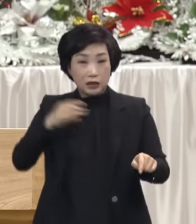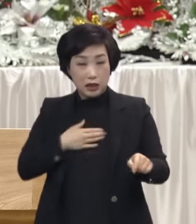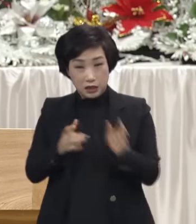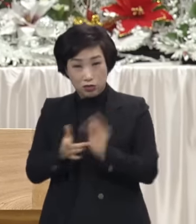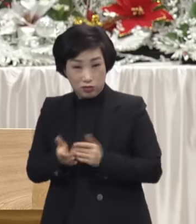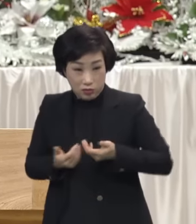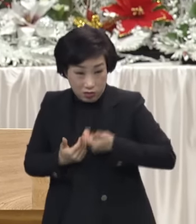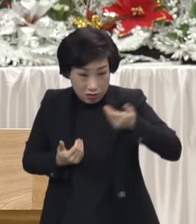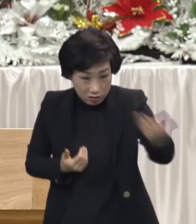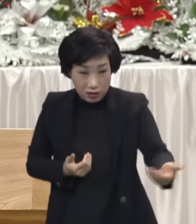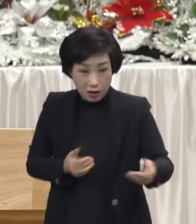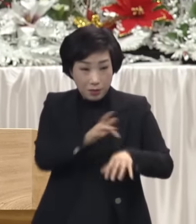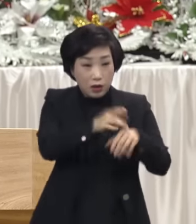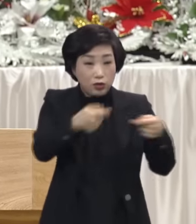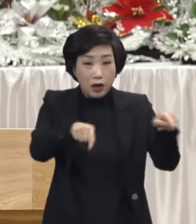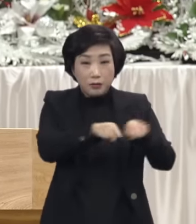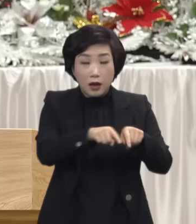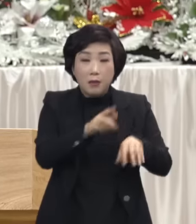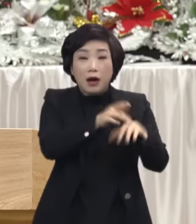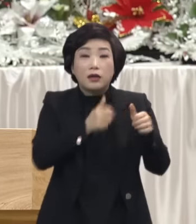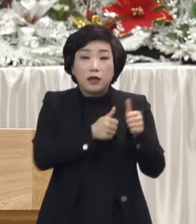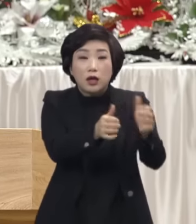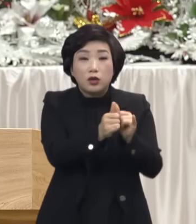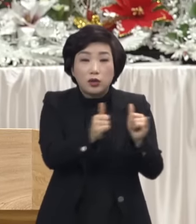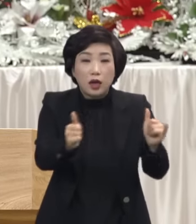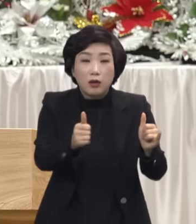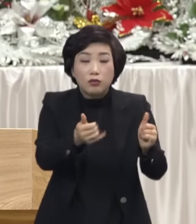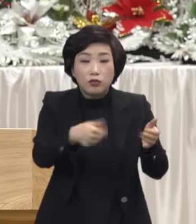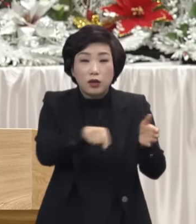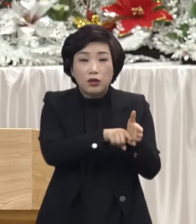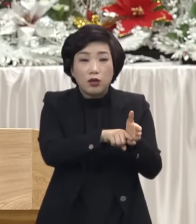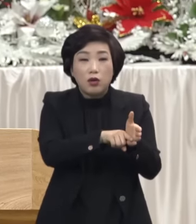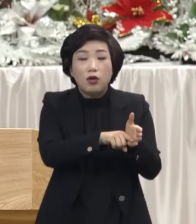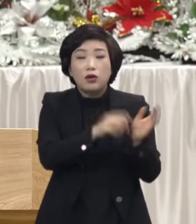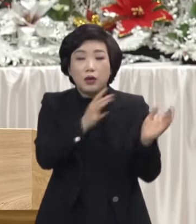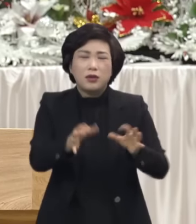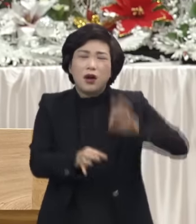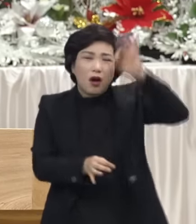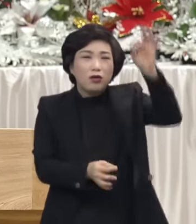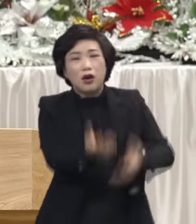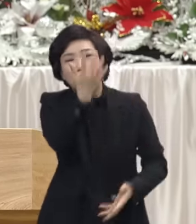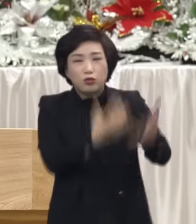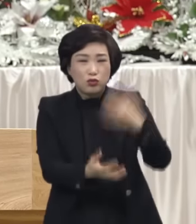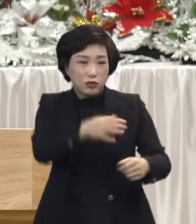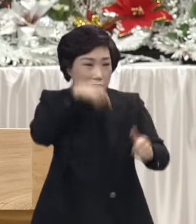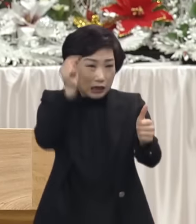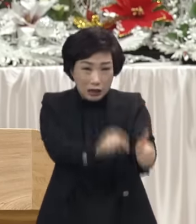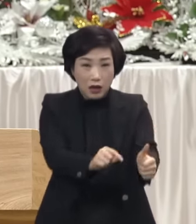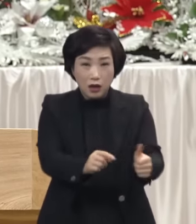떠나 마귀와 더불어 그 사자들을 위해서 예비된 영영한 불로 들어가라.